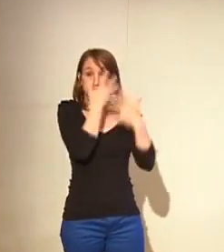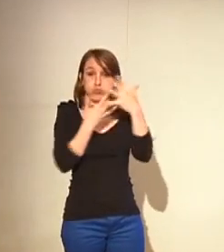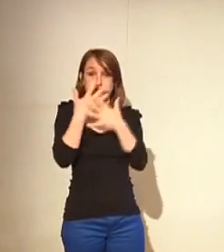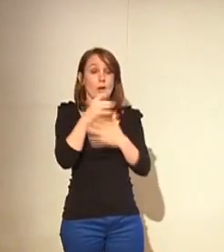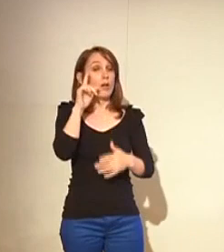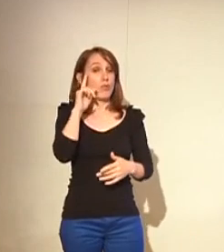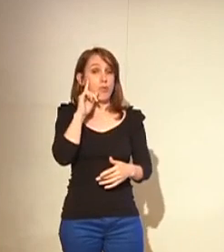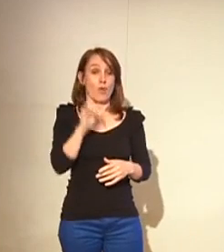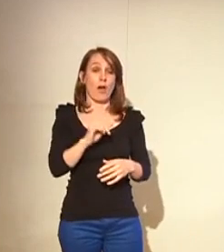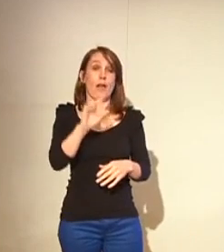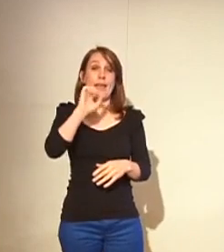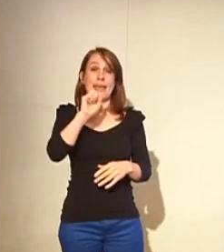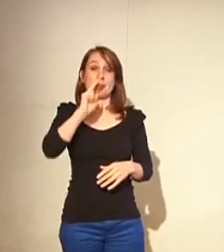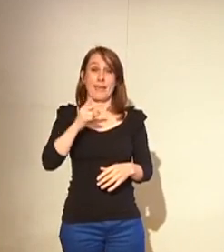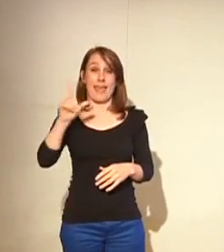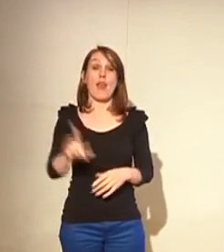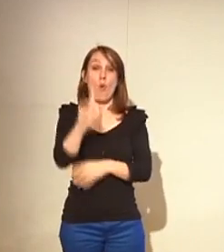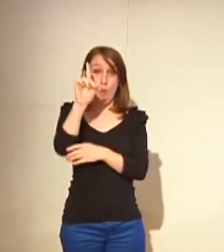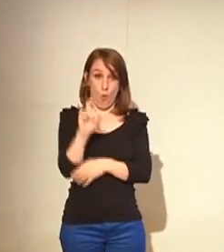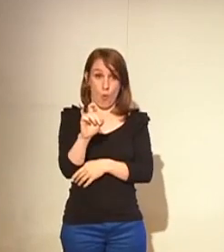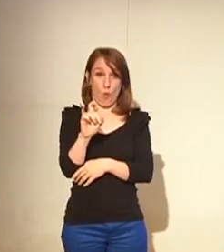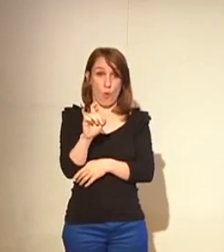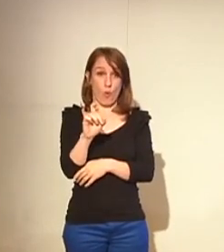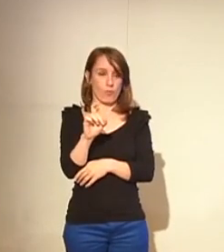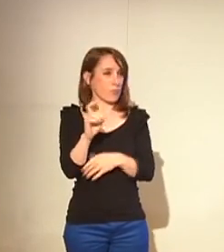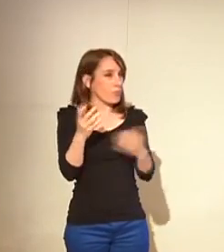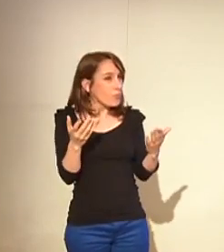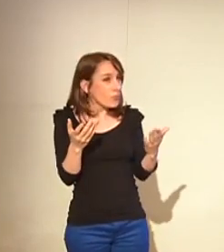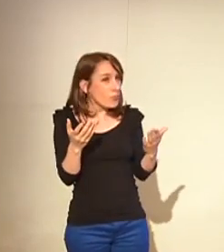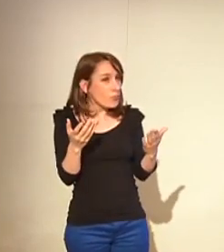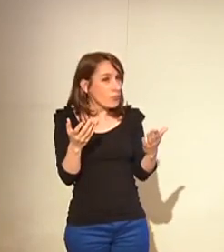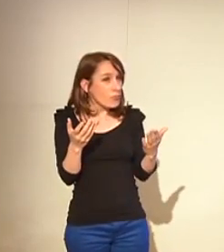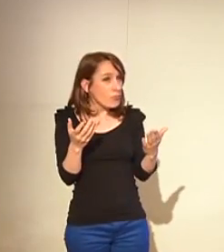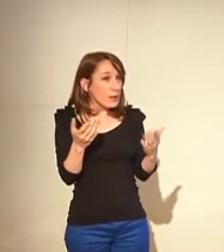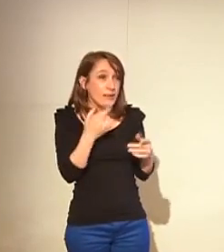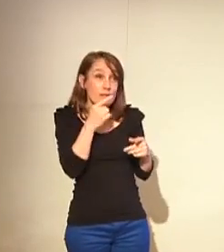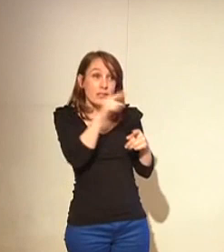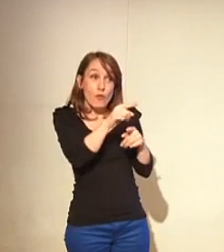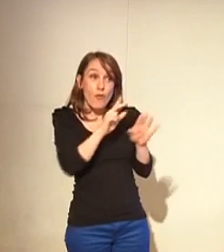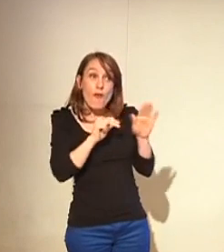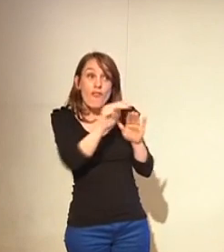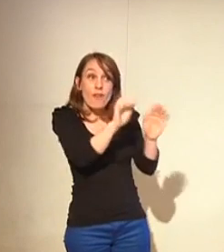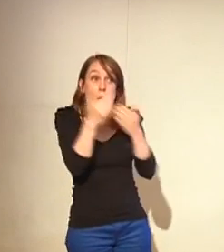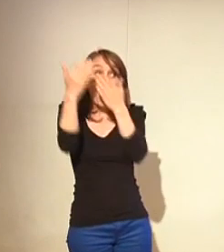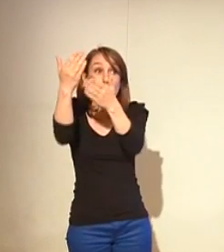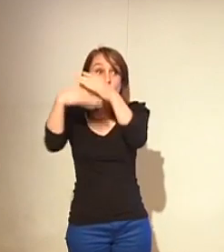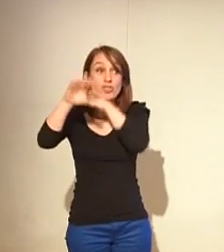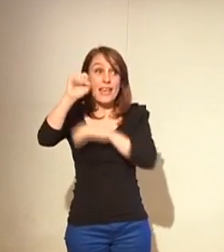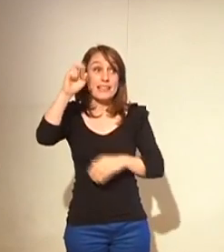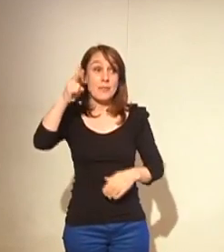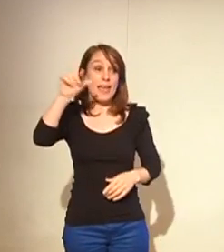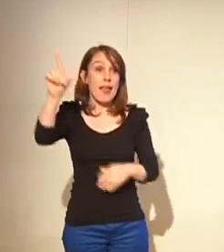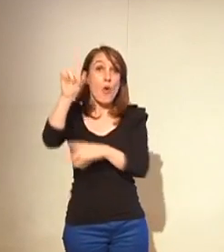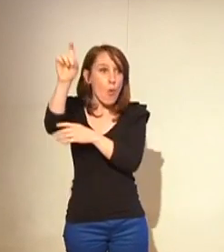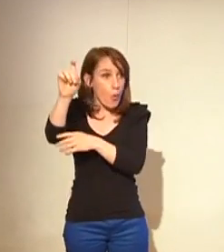laaspl je veux dire vous proposerez à la SP parce que la SPO il y a